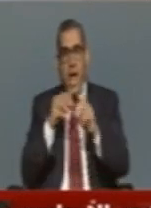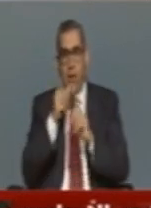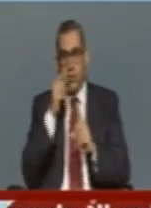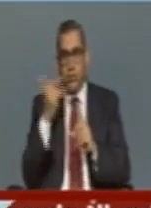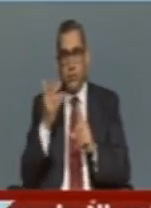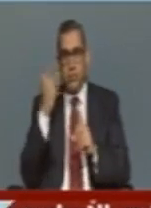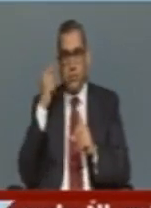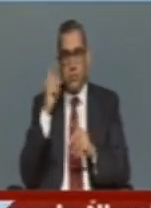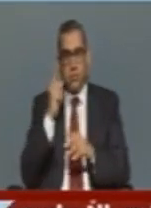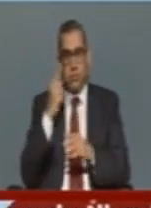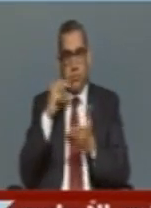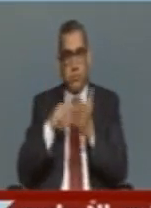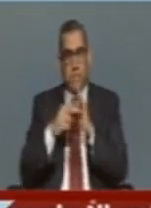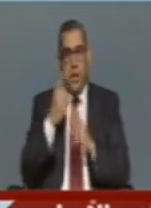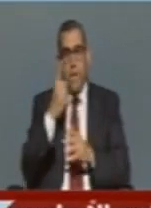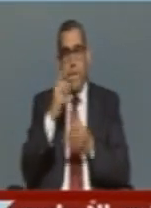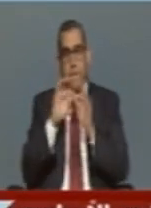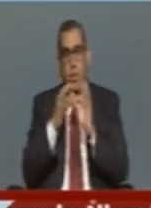دربنا